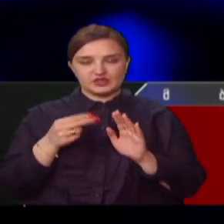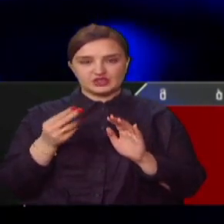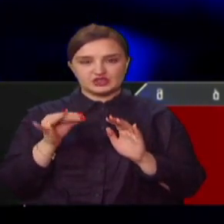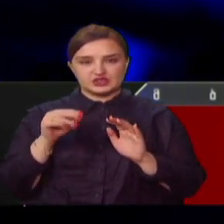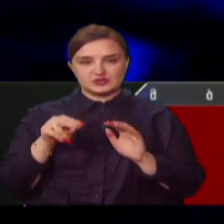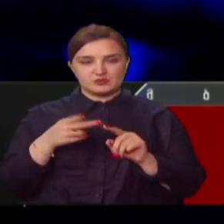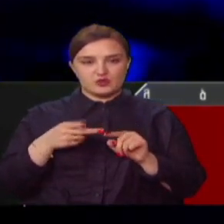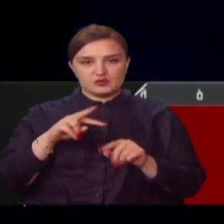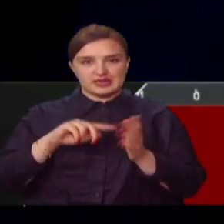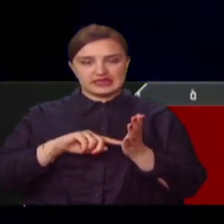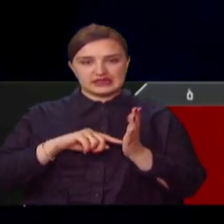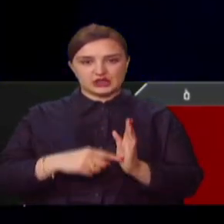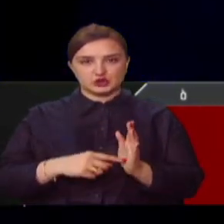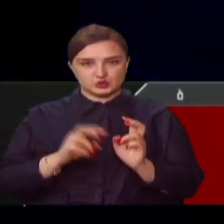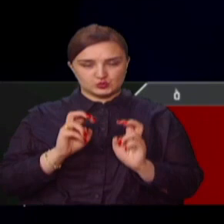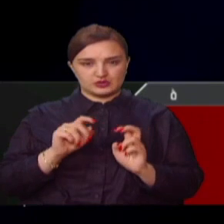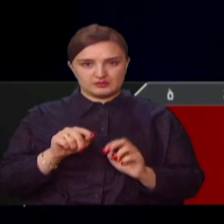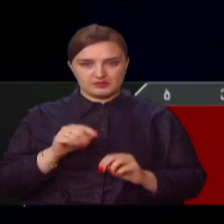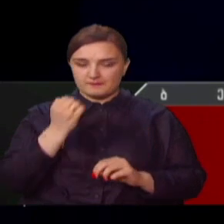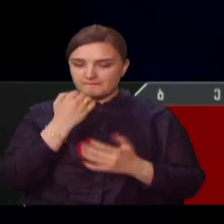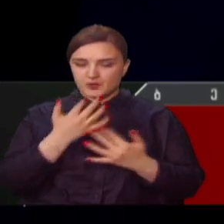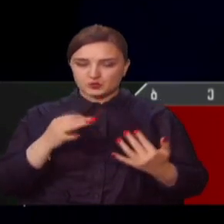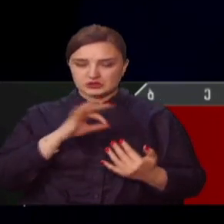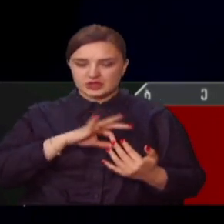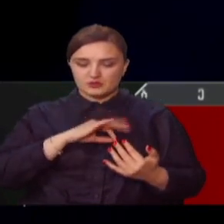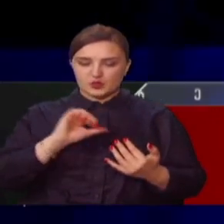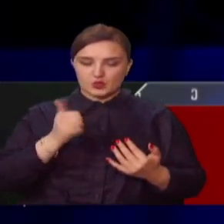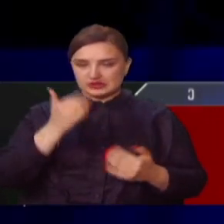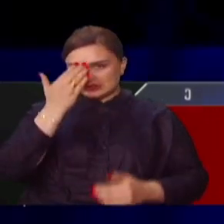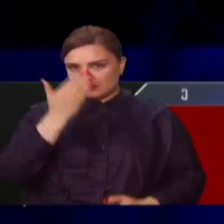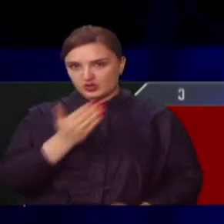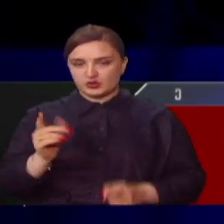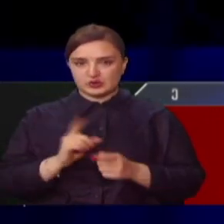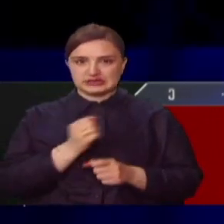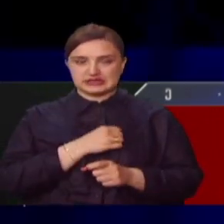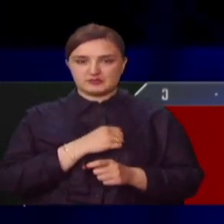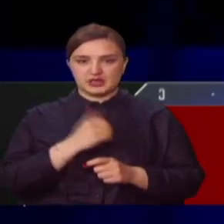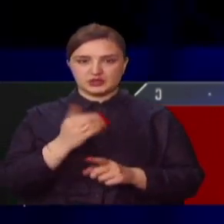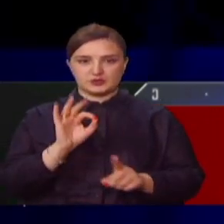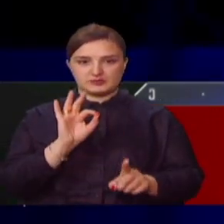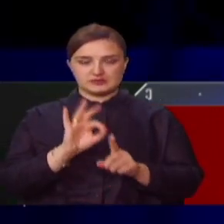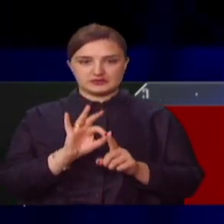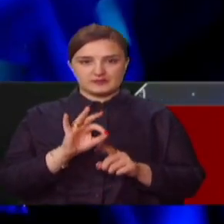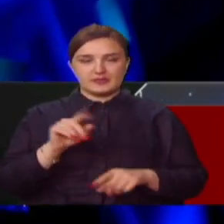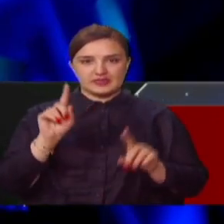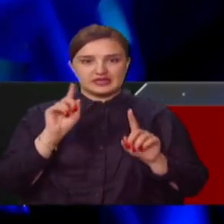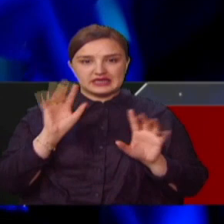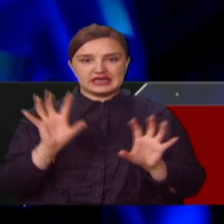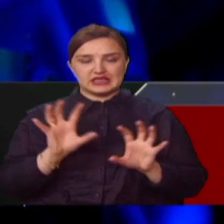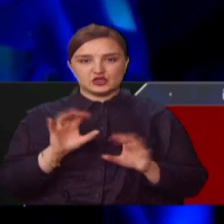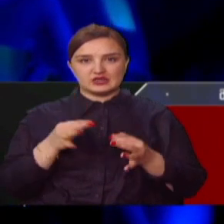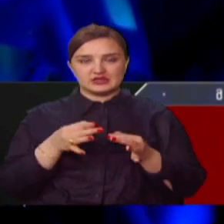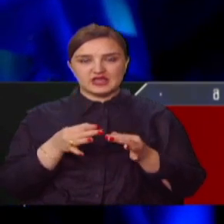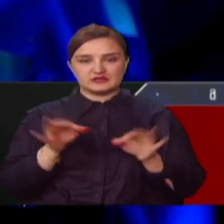იგივე ორმაგი დანიშნულების პროდუქცია, გამოიყენება როგორც სამოქალაქო, ისე სამხედრო მიზნებისთვის. რადიო თავისუფლების სტატიის პათოს,